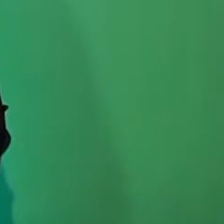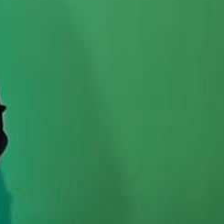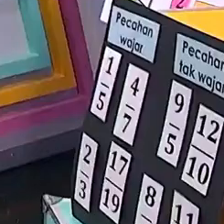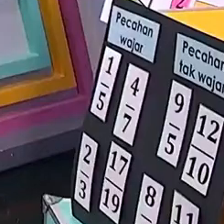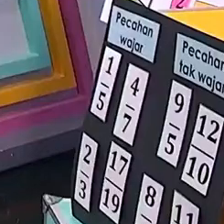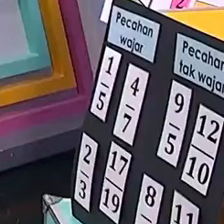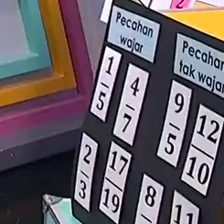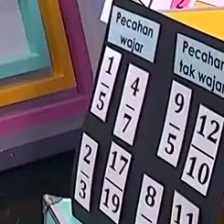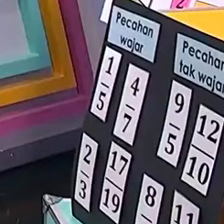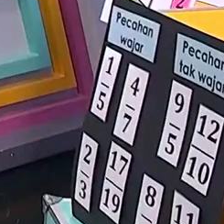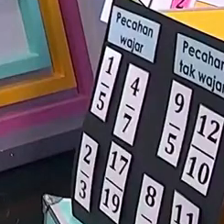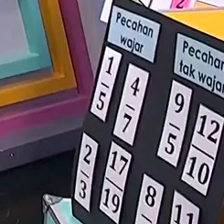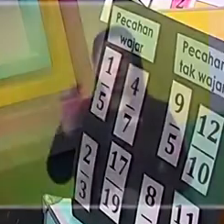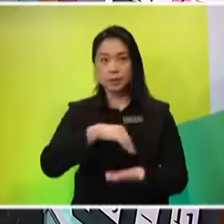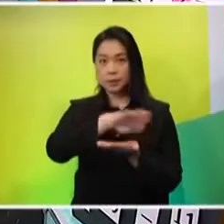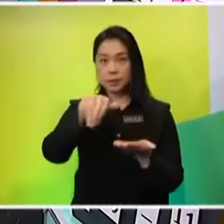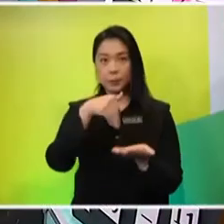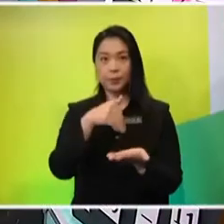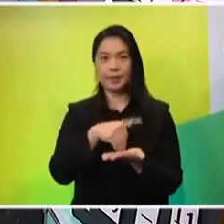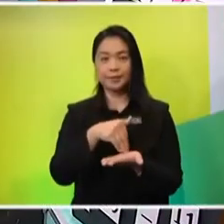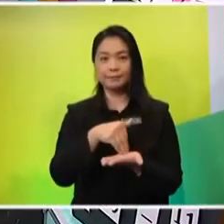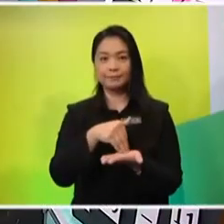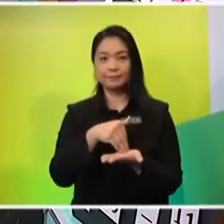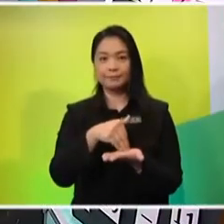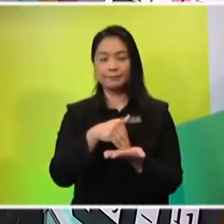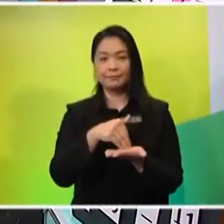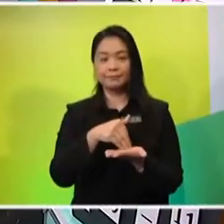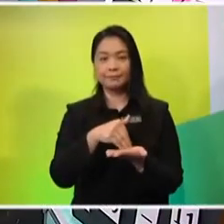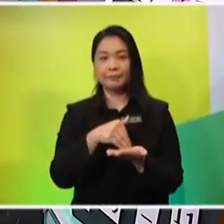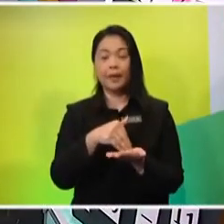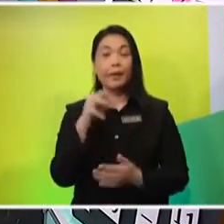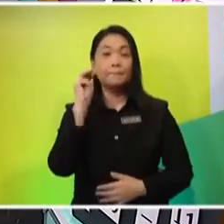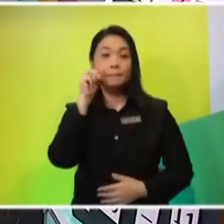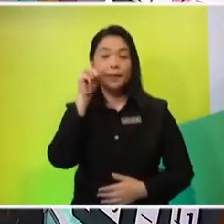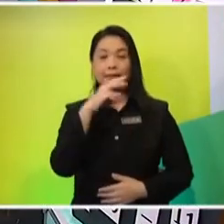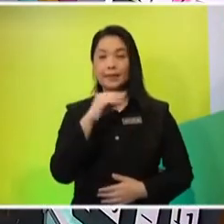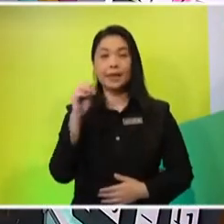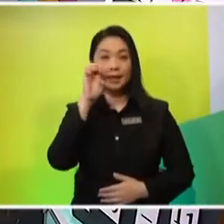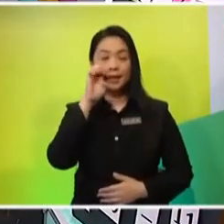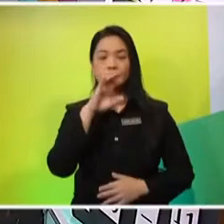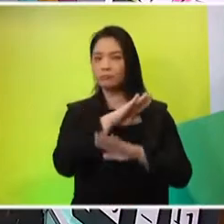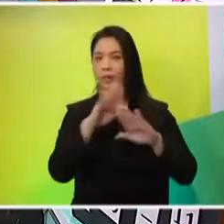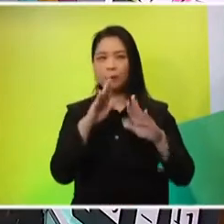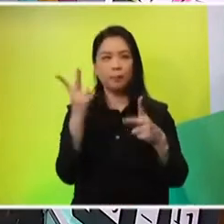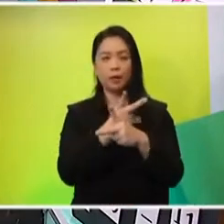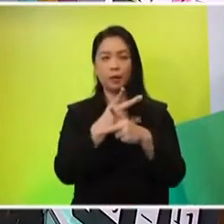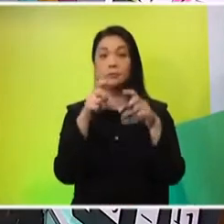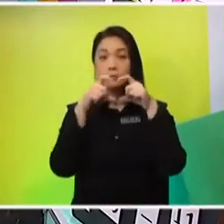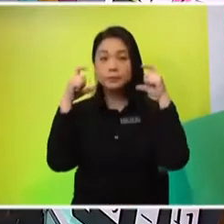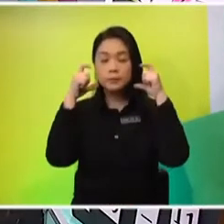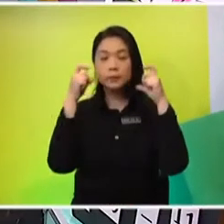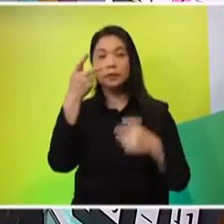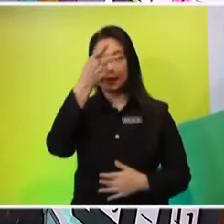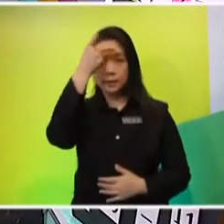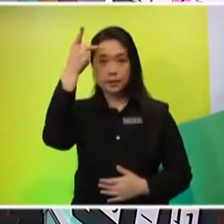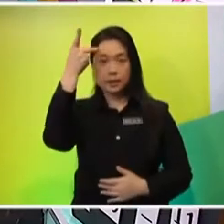Baik, untuk pengetahuan kawan-kawan semua dan penonton yang berada di rumah, saya dan juga cikgu tidak mengenakan pelitup muka. Ini kerana mata pelajaran kita pada hari